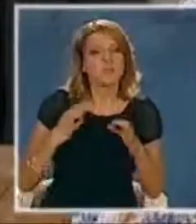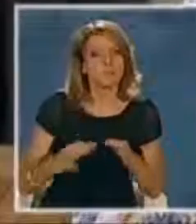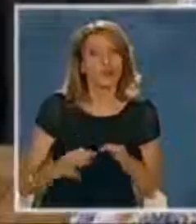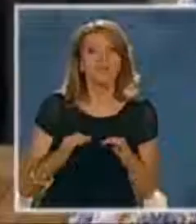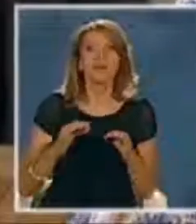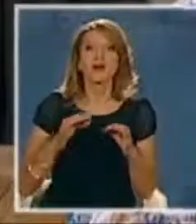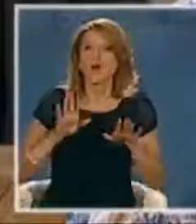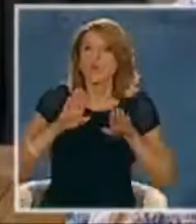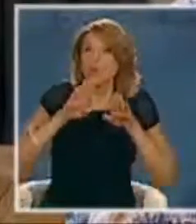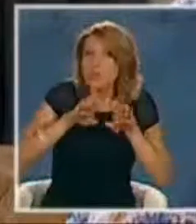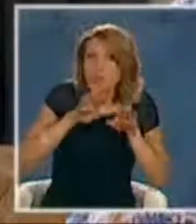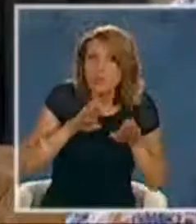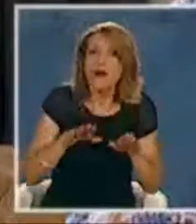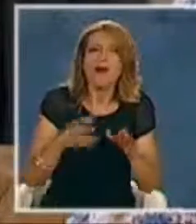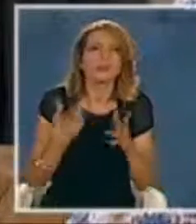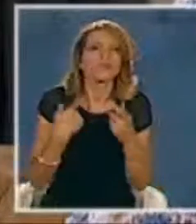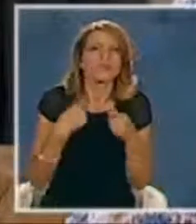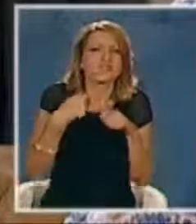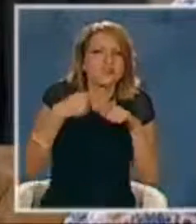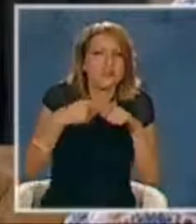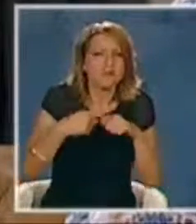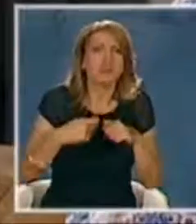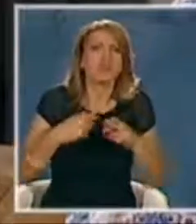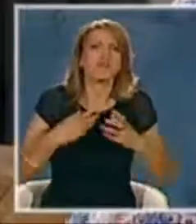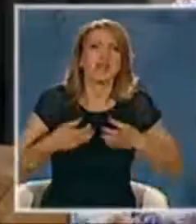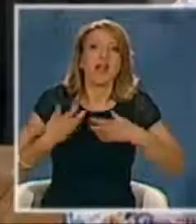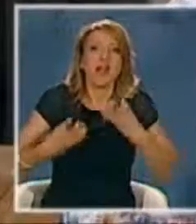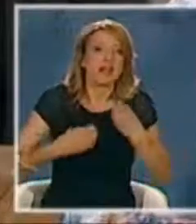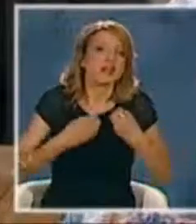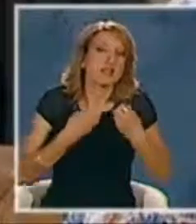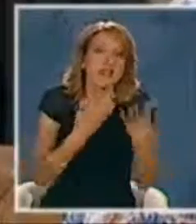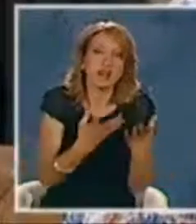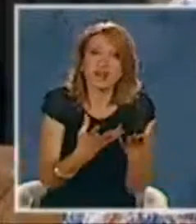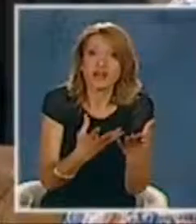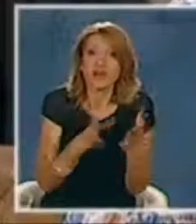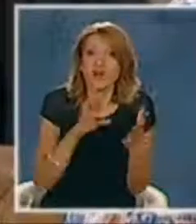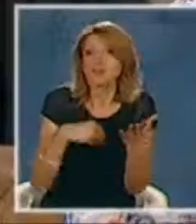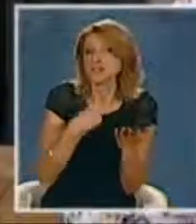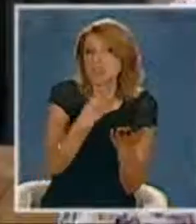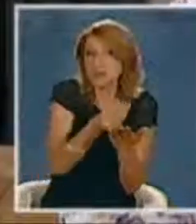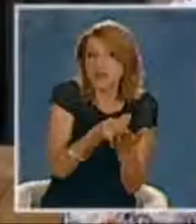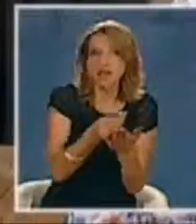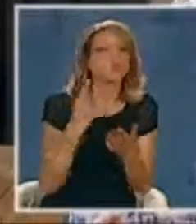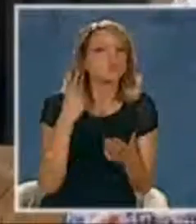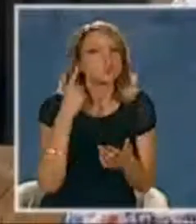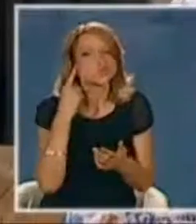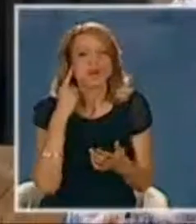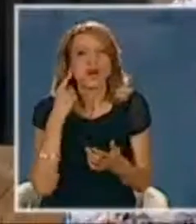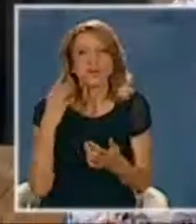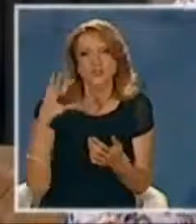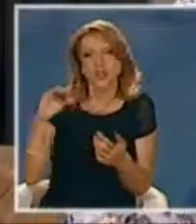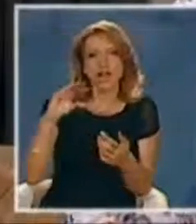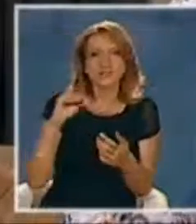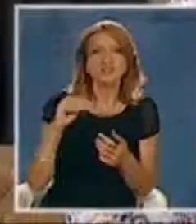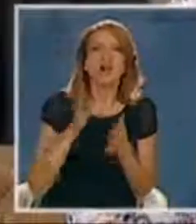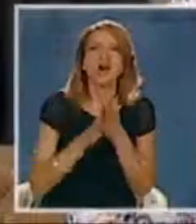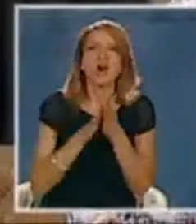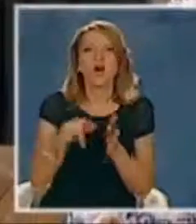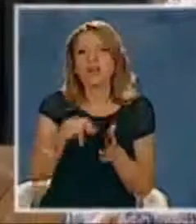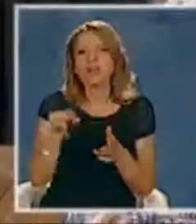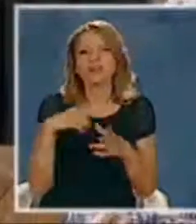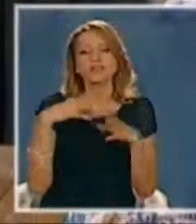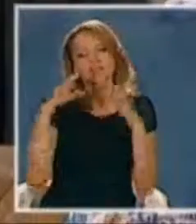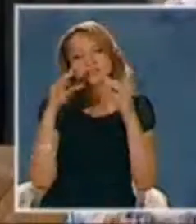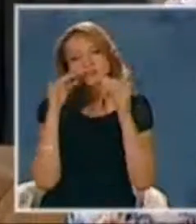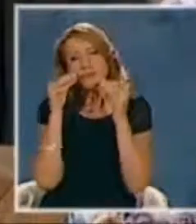която съм дал и това, което съм направил с цялата тази енергия, защото чух, че казват, че, нали, че заспиват, когато се им